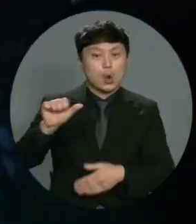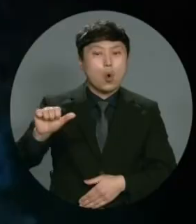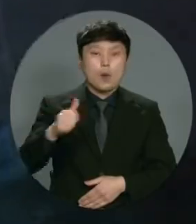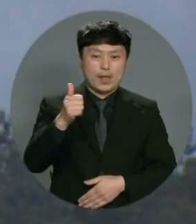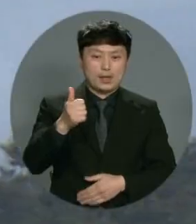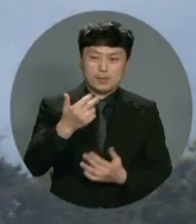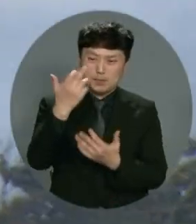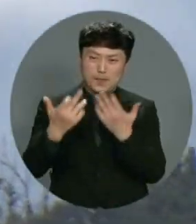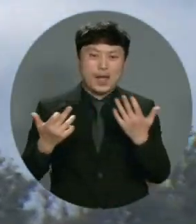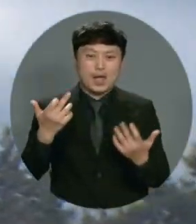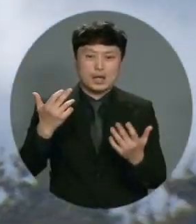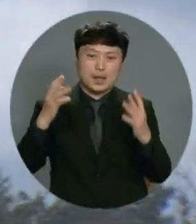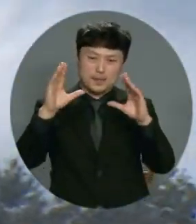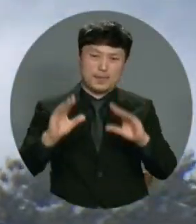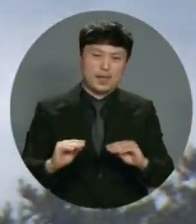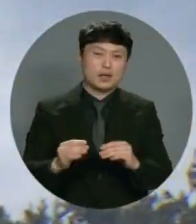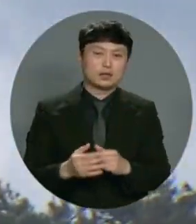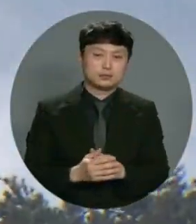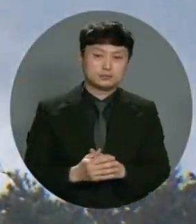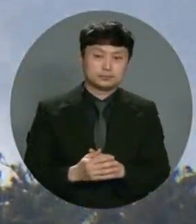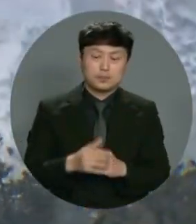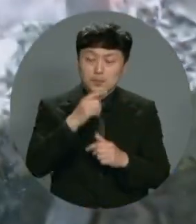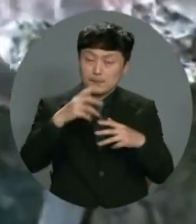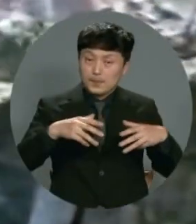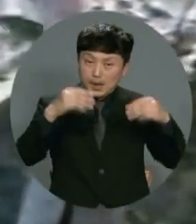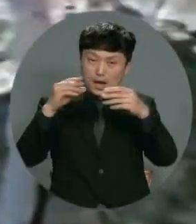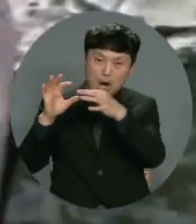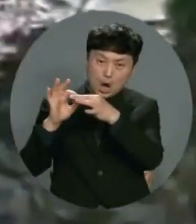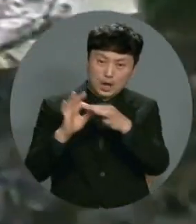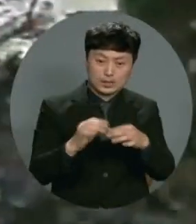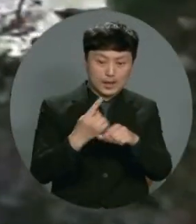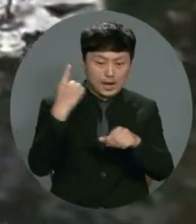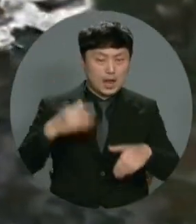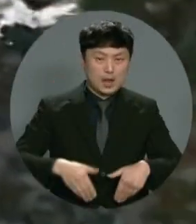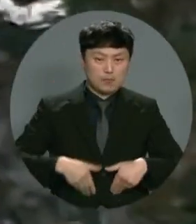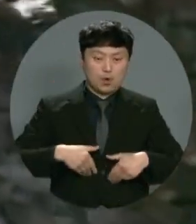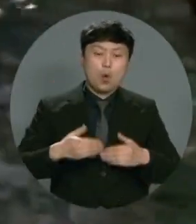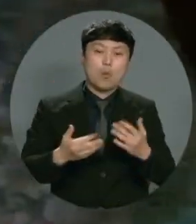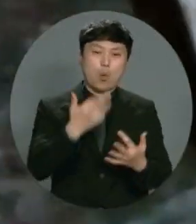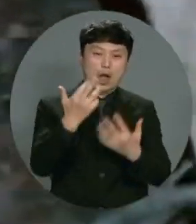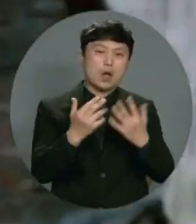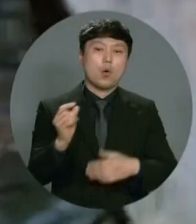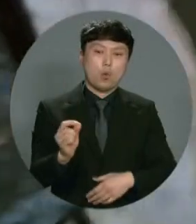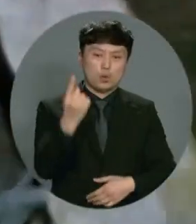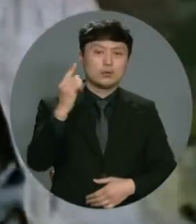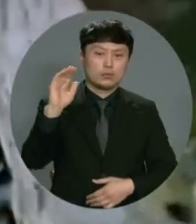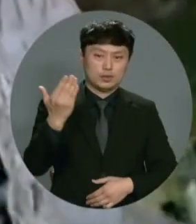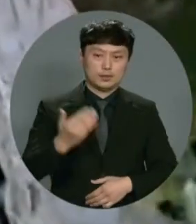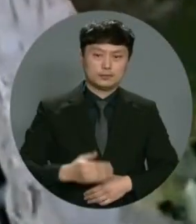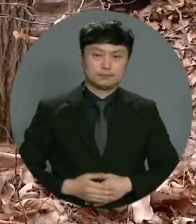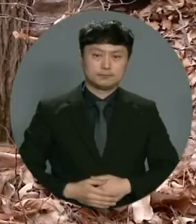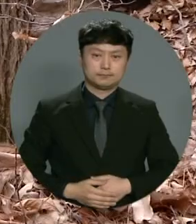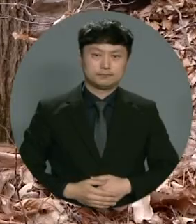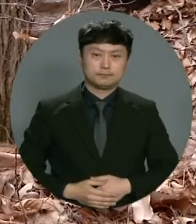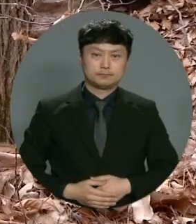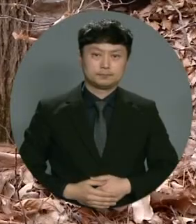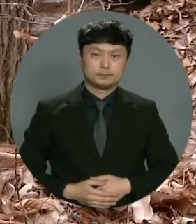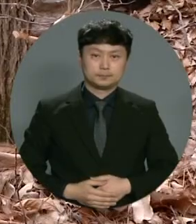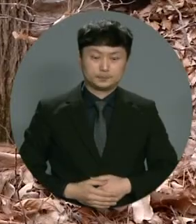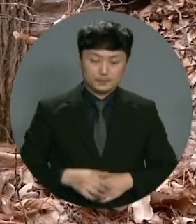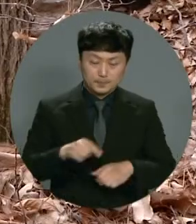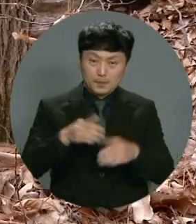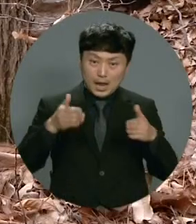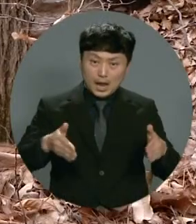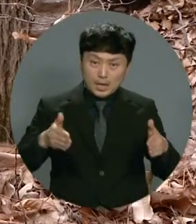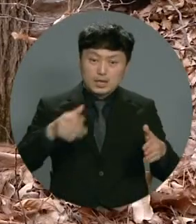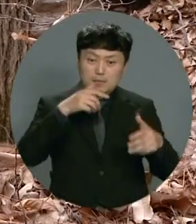산을 태웠습니다. 유난히 건조했던 날씨가 지난해 봄 잇따른 대형 산불의 화근이었습니다. 특정 기간